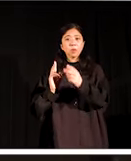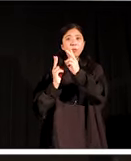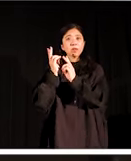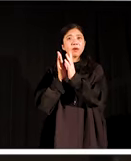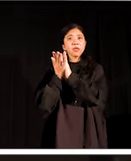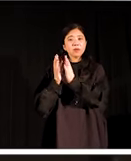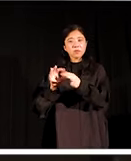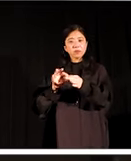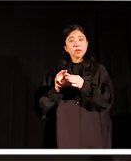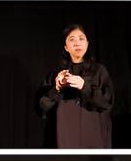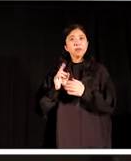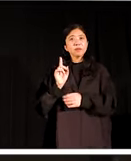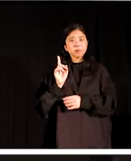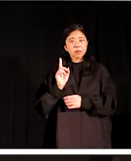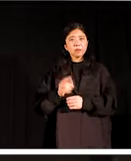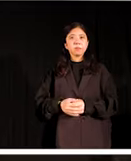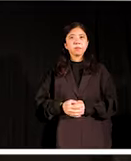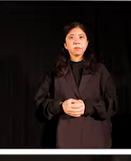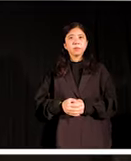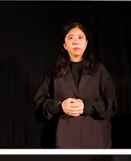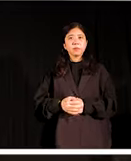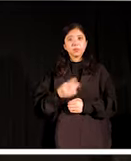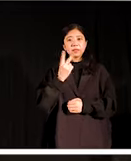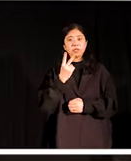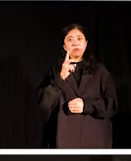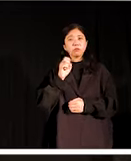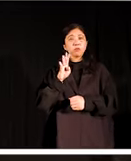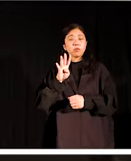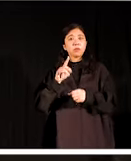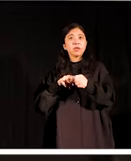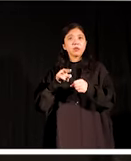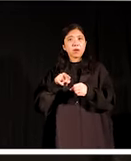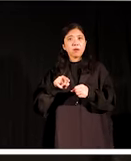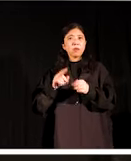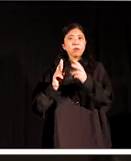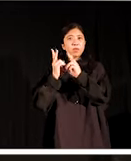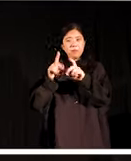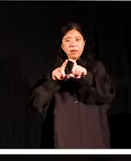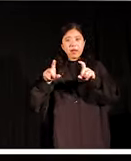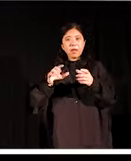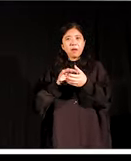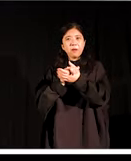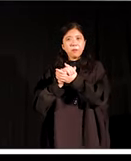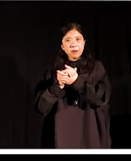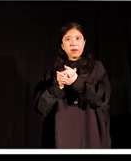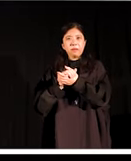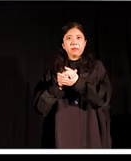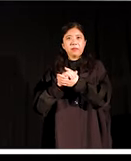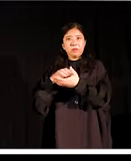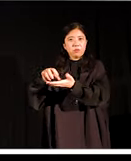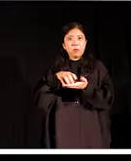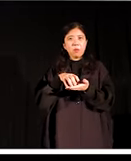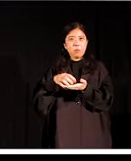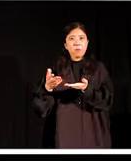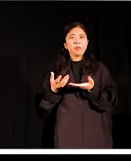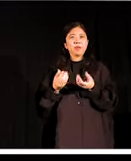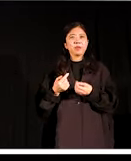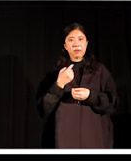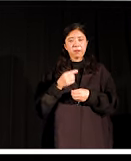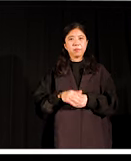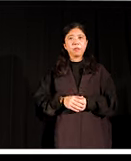繋がりですね沖縄県からはも2014年に第7回沖縄平和所を受賞させていただきましたその繋がりもあってあの